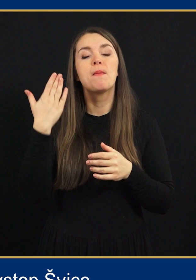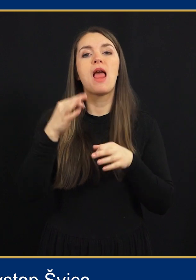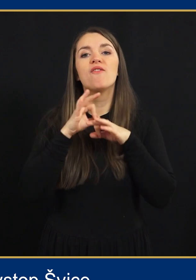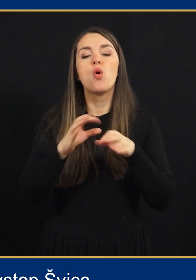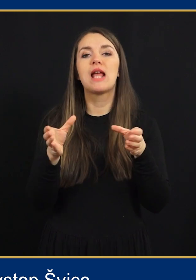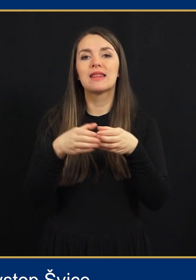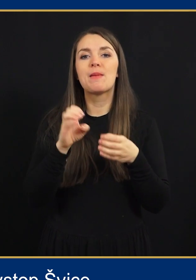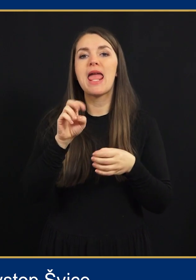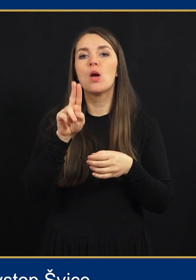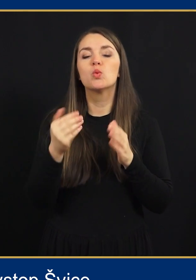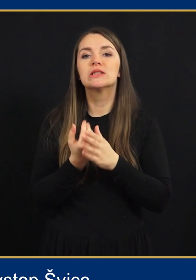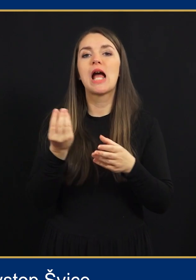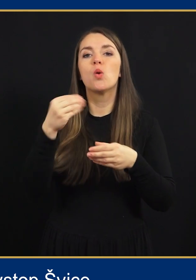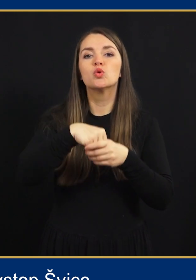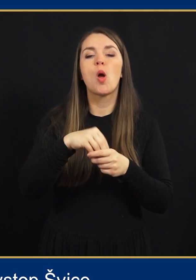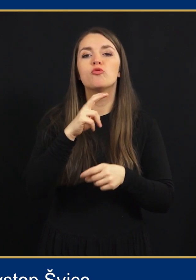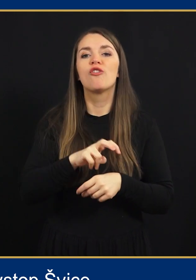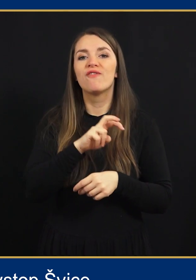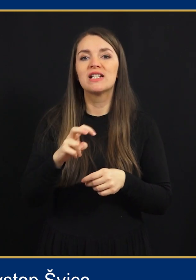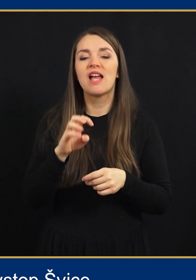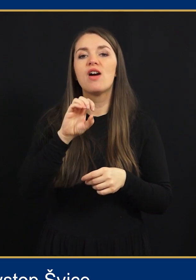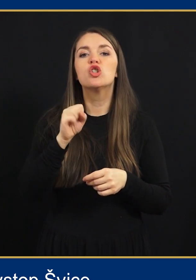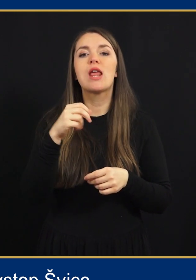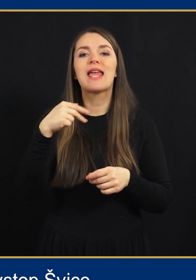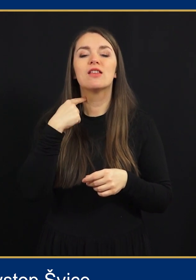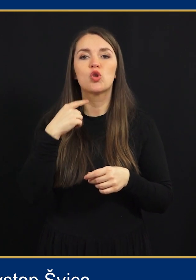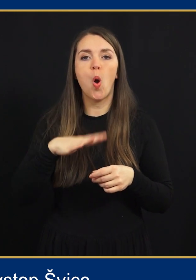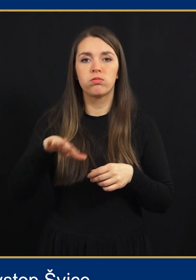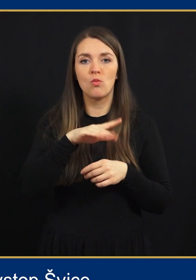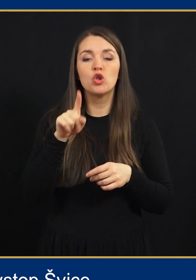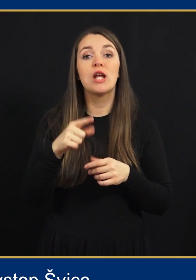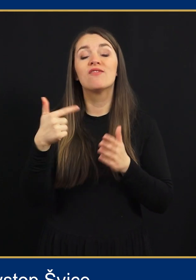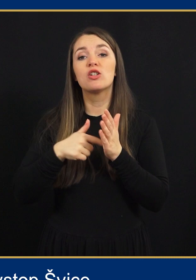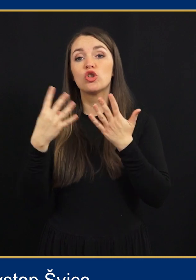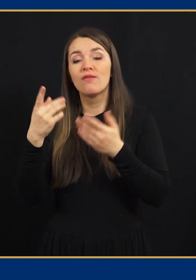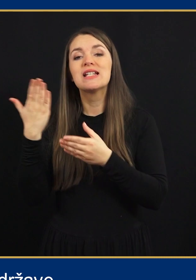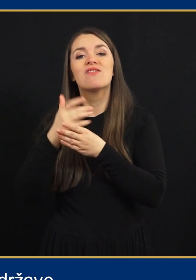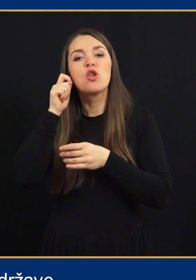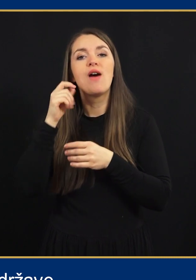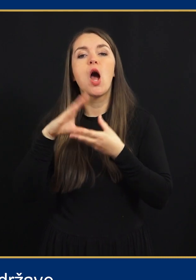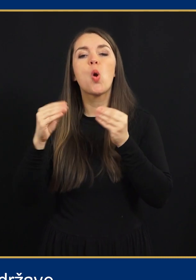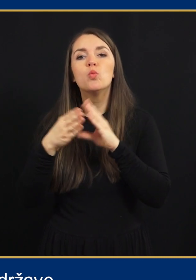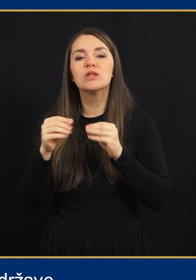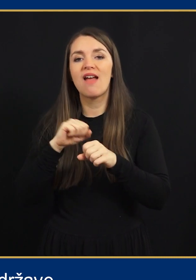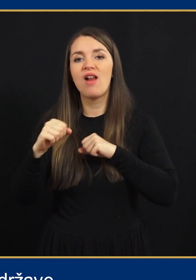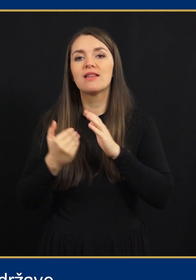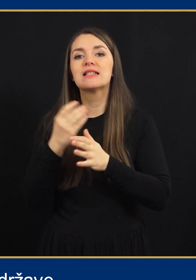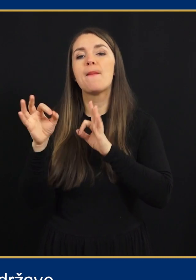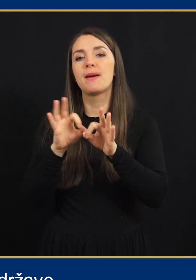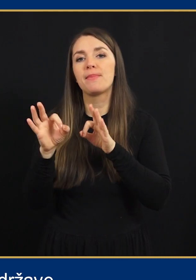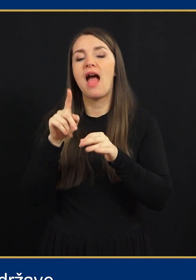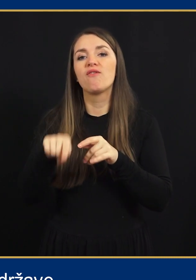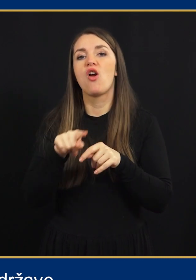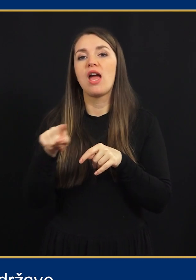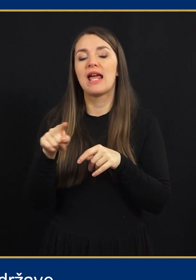vodja tima EU za vstop Švice v šengensko območje in leta 2009 svetovalka romunske vlade za priprave